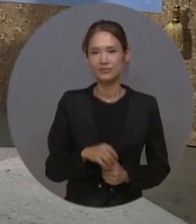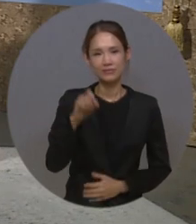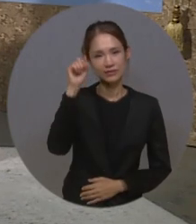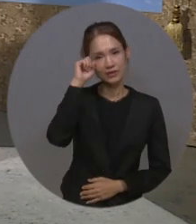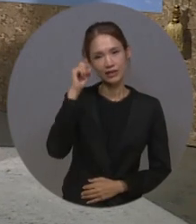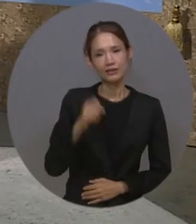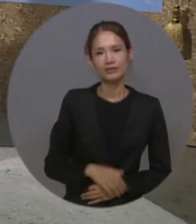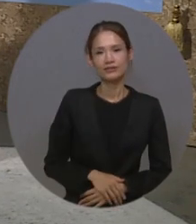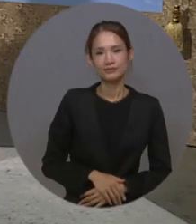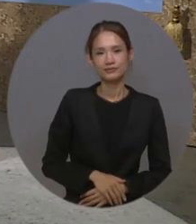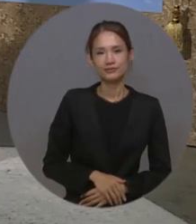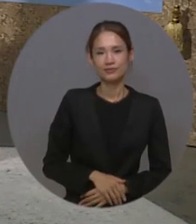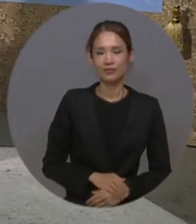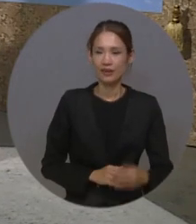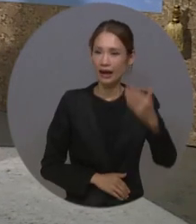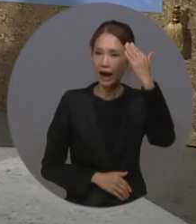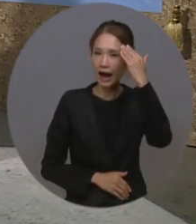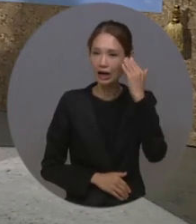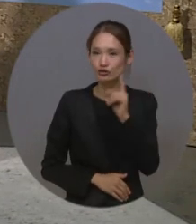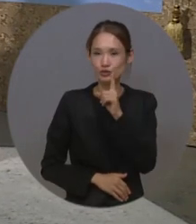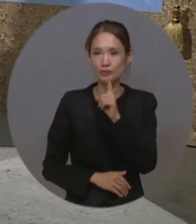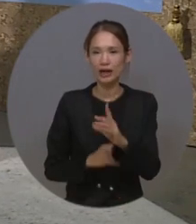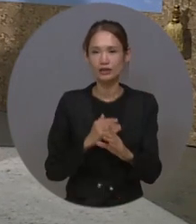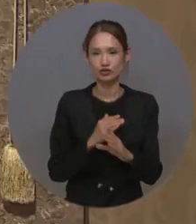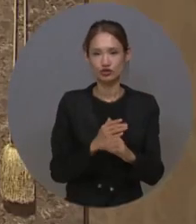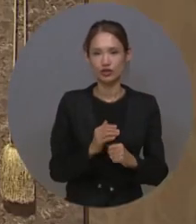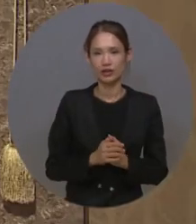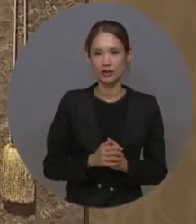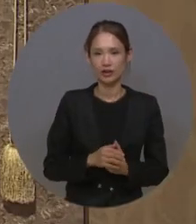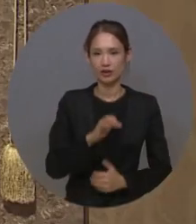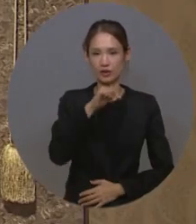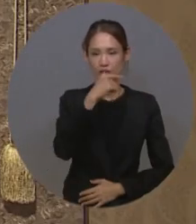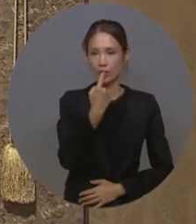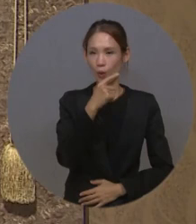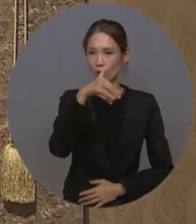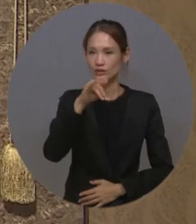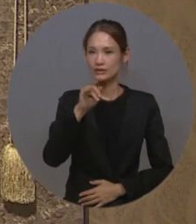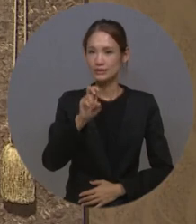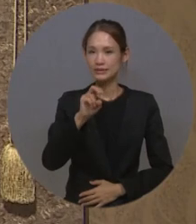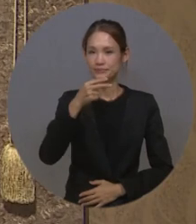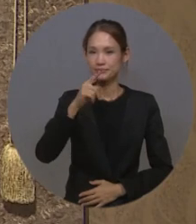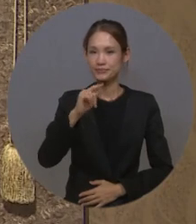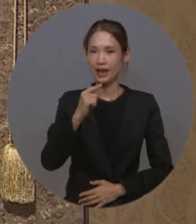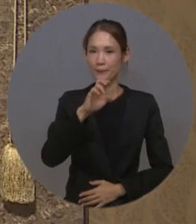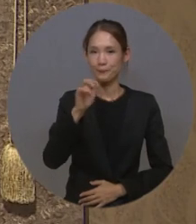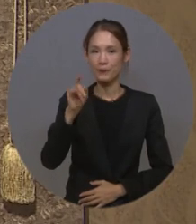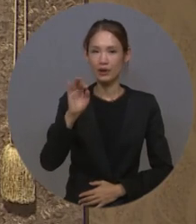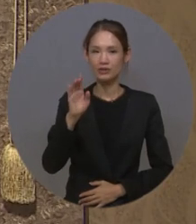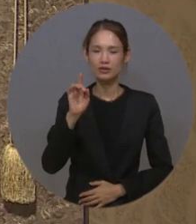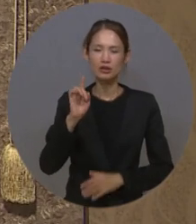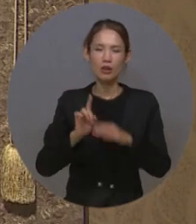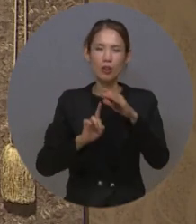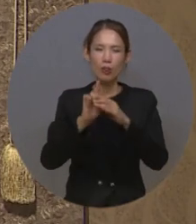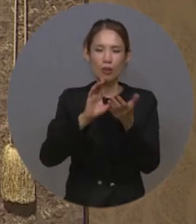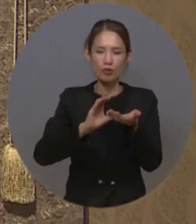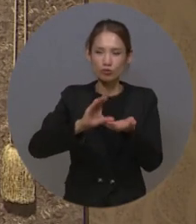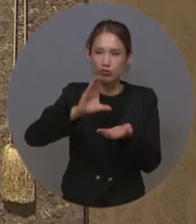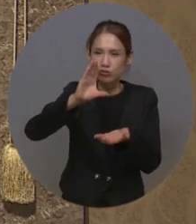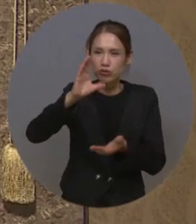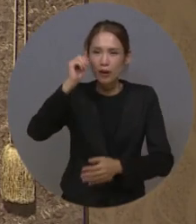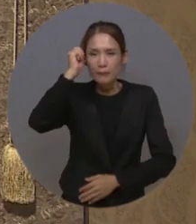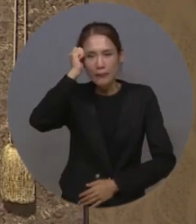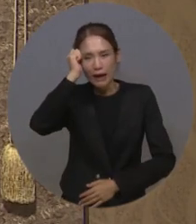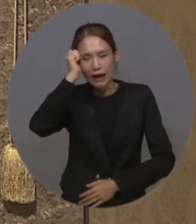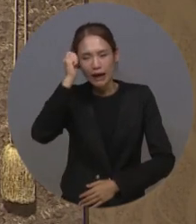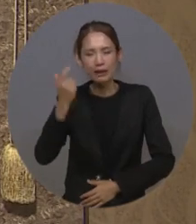그 말 중에 그 고침 단명이라고 해서 네. 높은 베개를 베면은 빨리 죽는다라고 말을